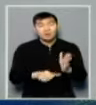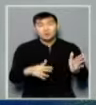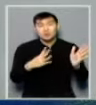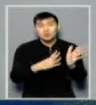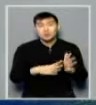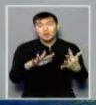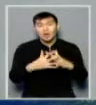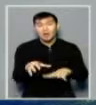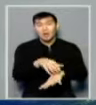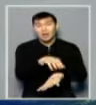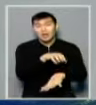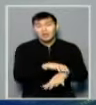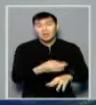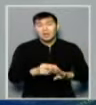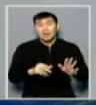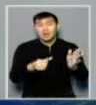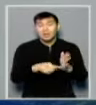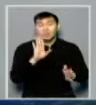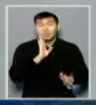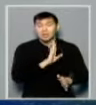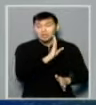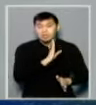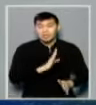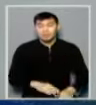округ әкімдерінің 6-ауы әйел адам.